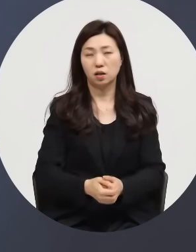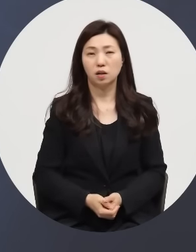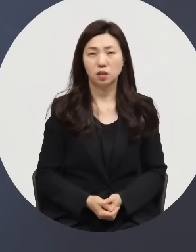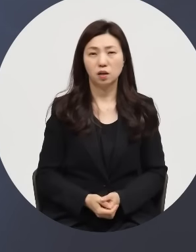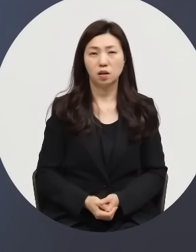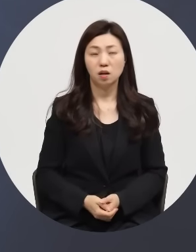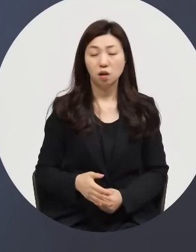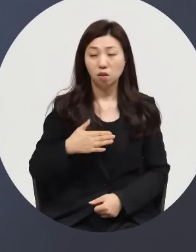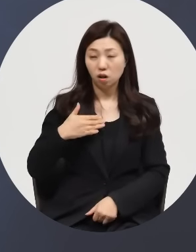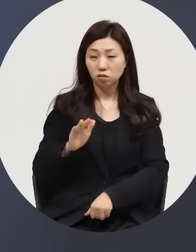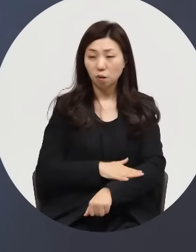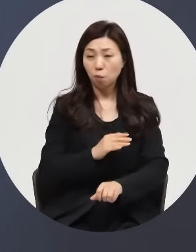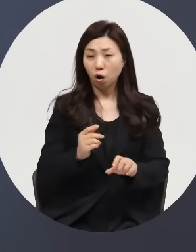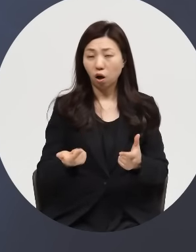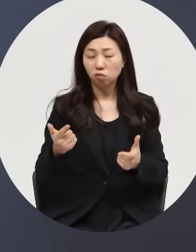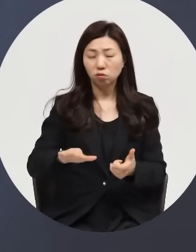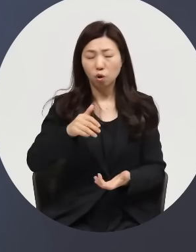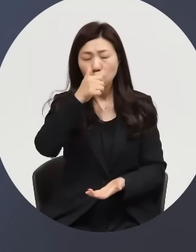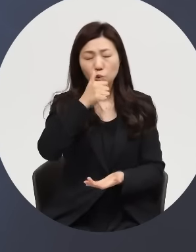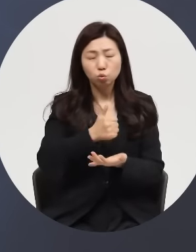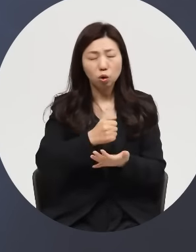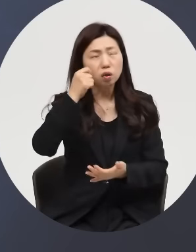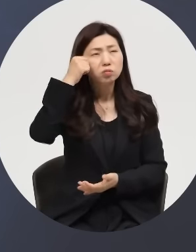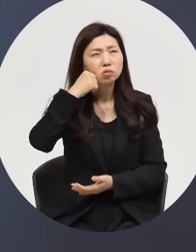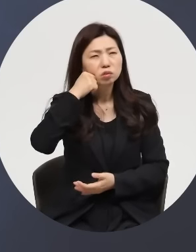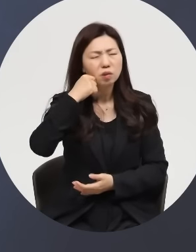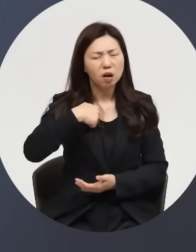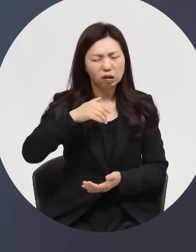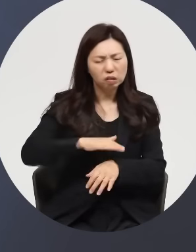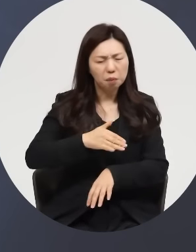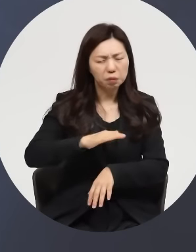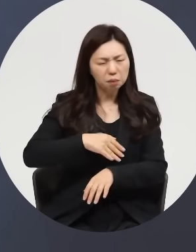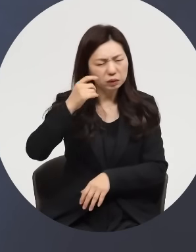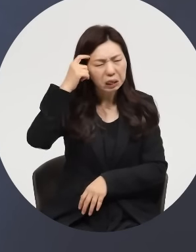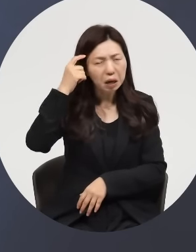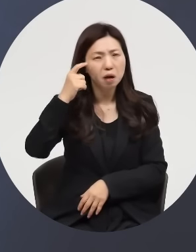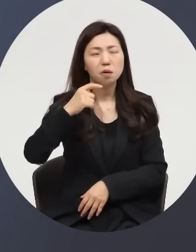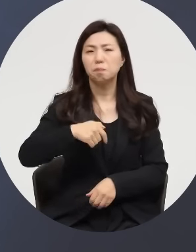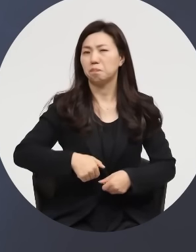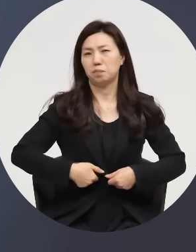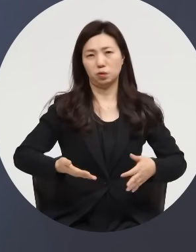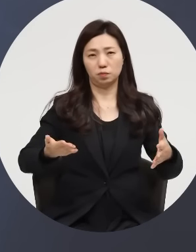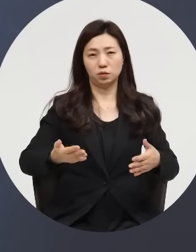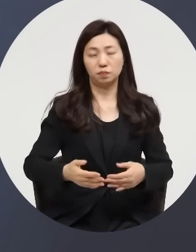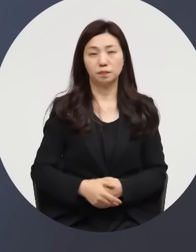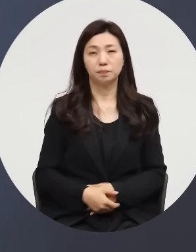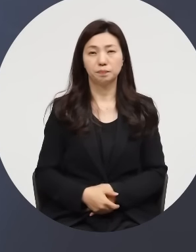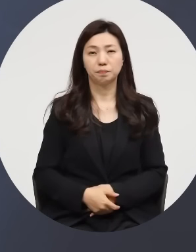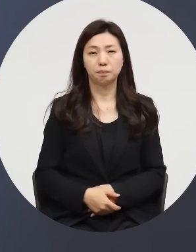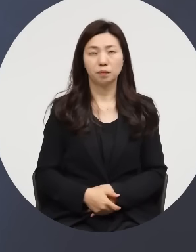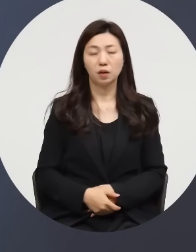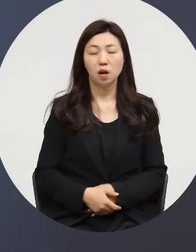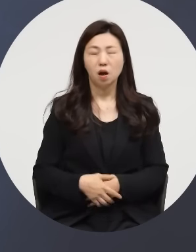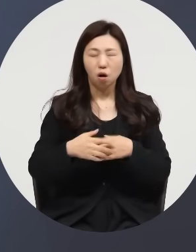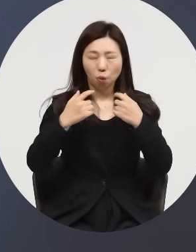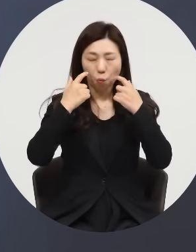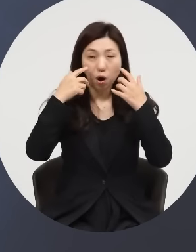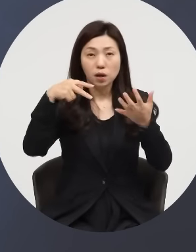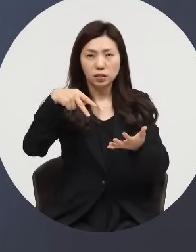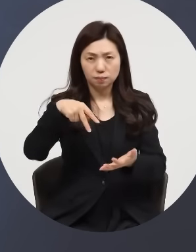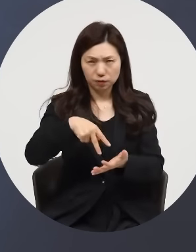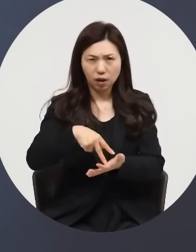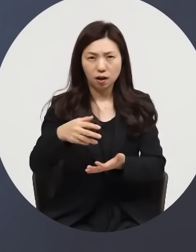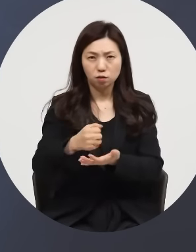자기 잘못이 아닌 거를 자기가 죄의식을 가질 필요가 없다 이 얘기. 자, 그런 관점을 딱